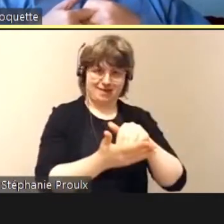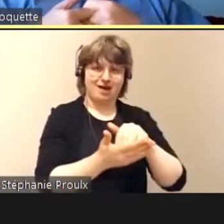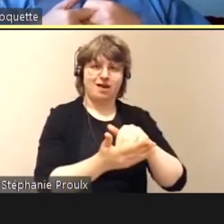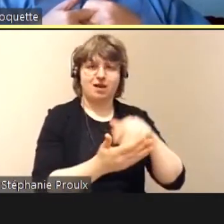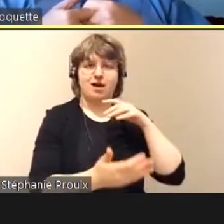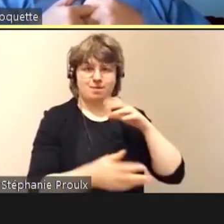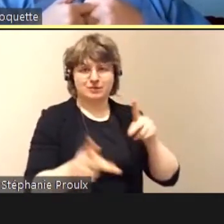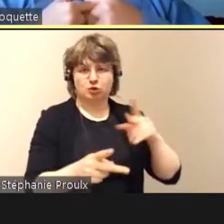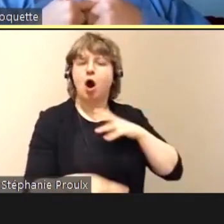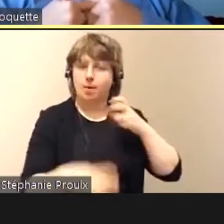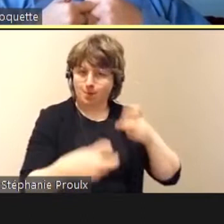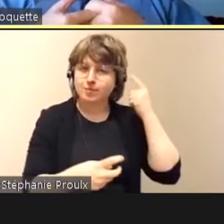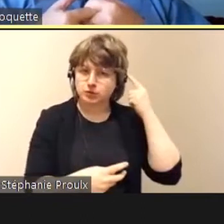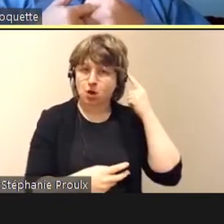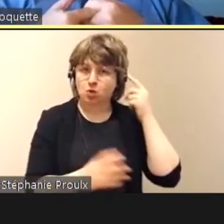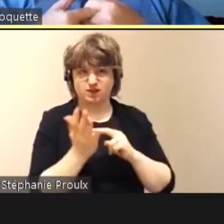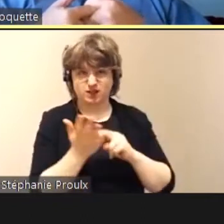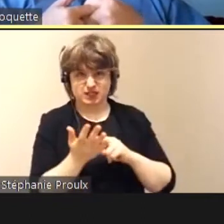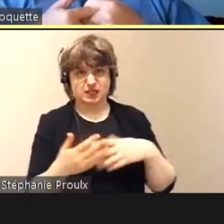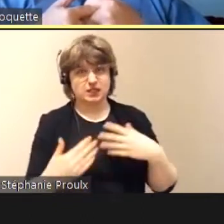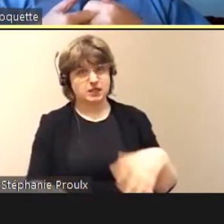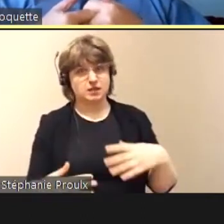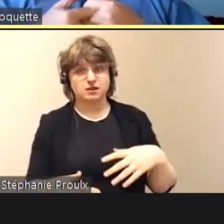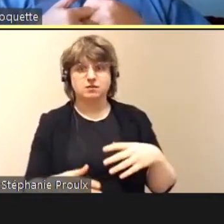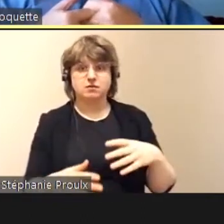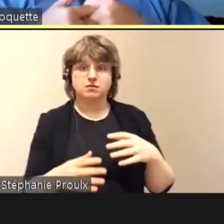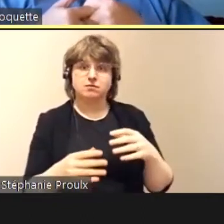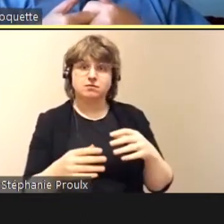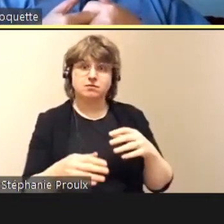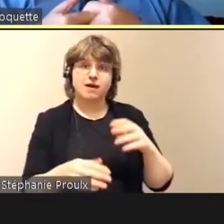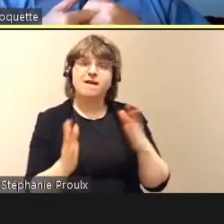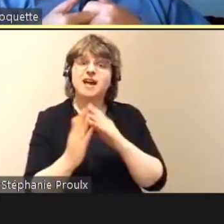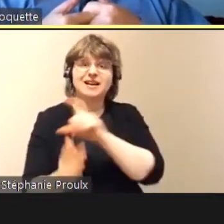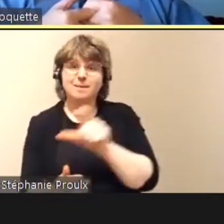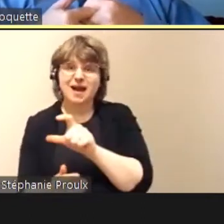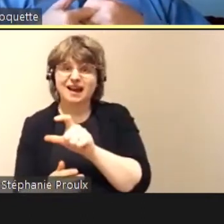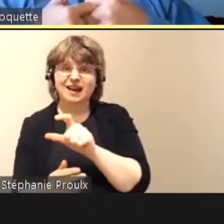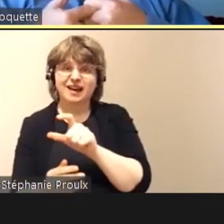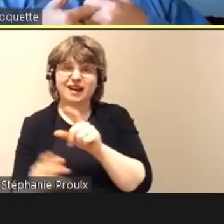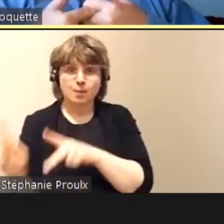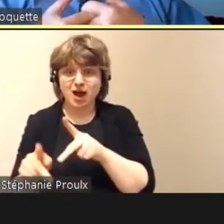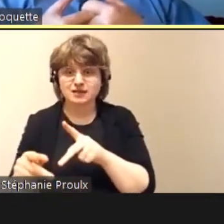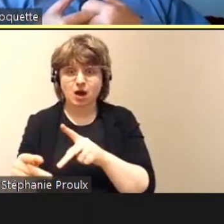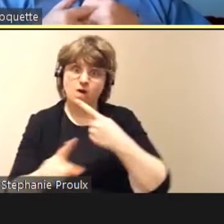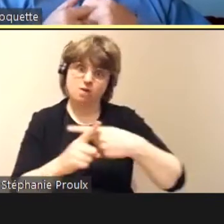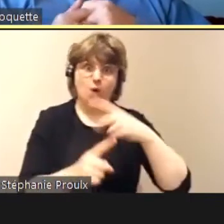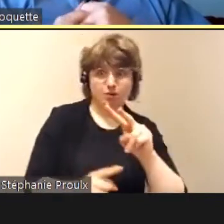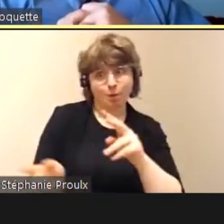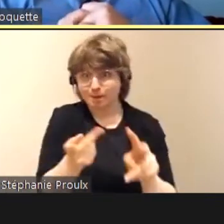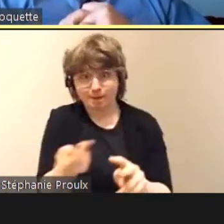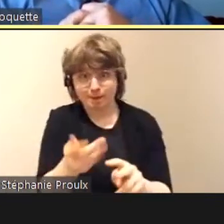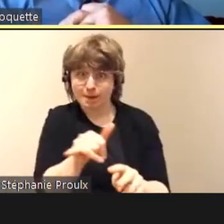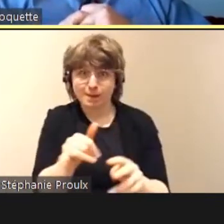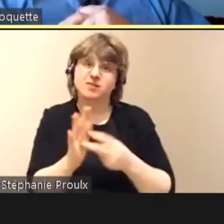problème d'audition, ce qui est 2 fois la population totale de la ville de Québec. Donc, ça fait un grand nombre